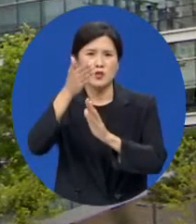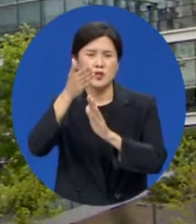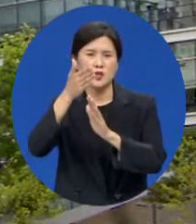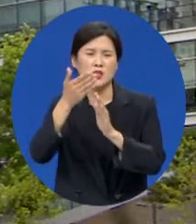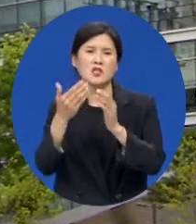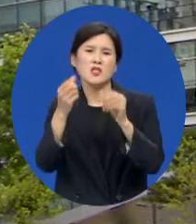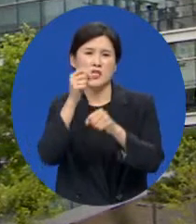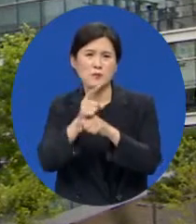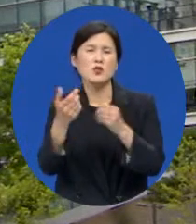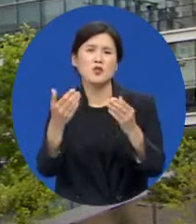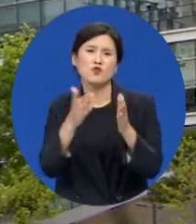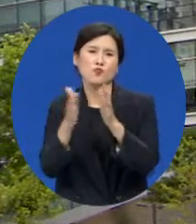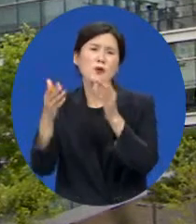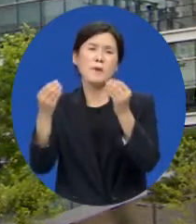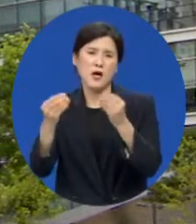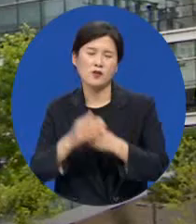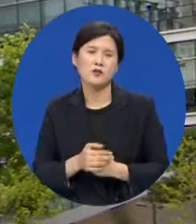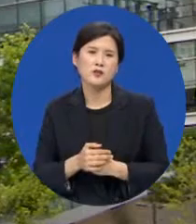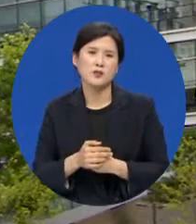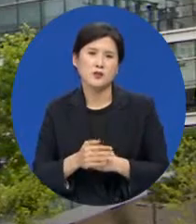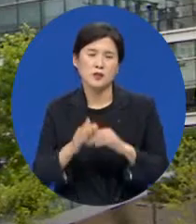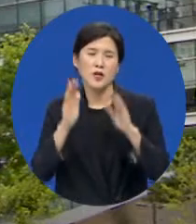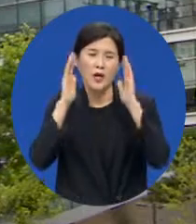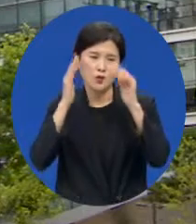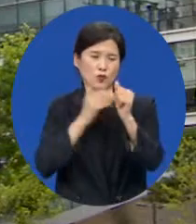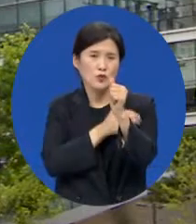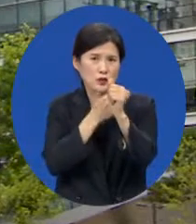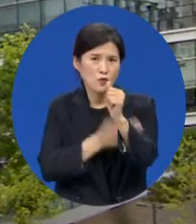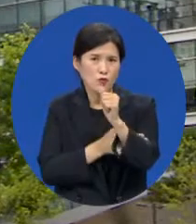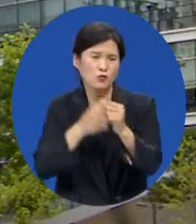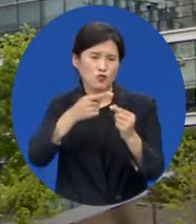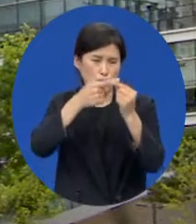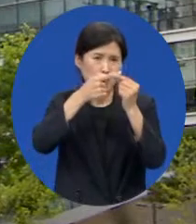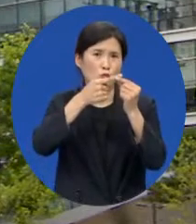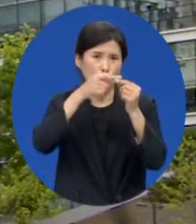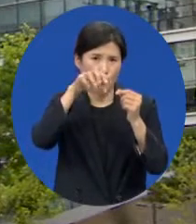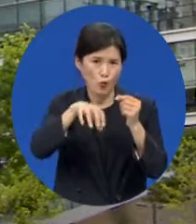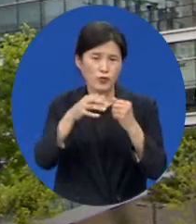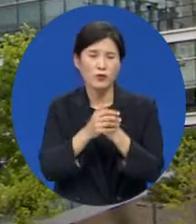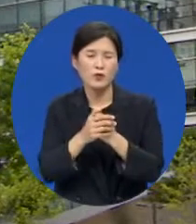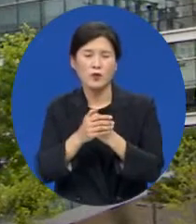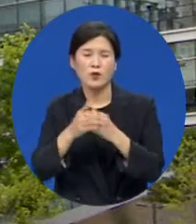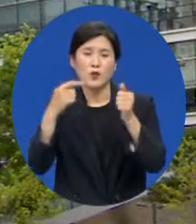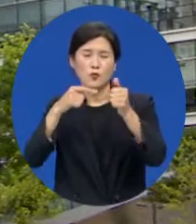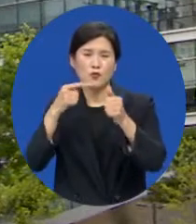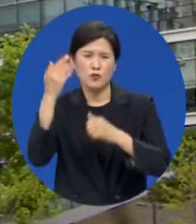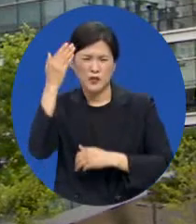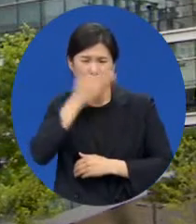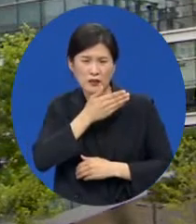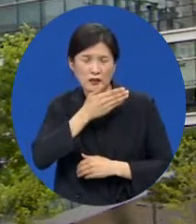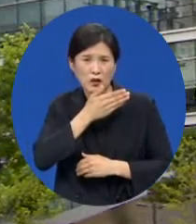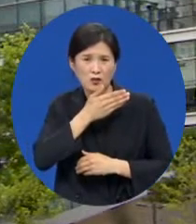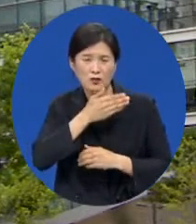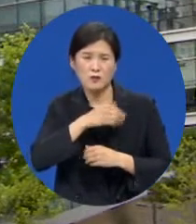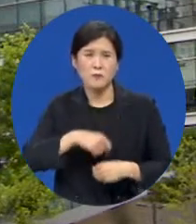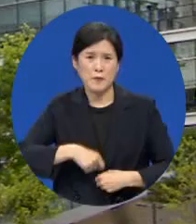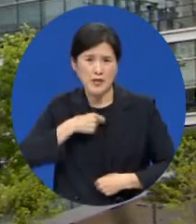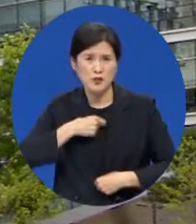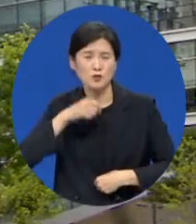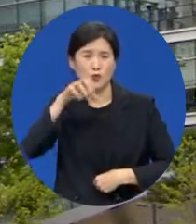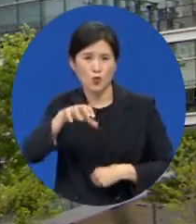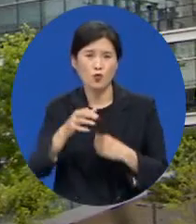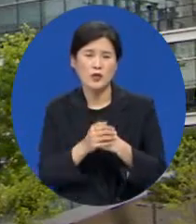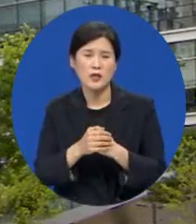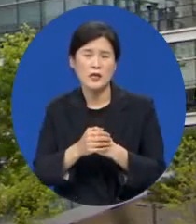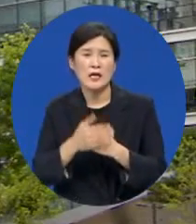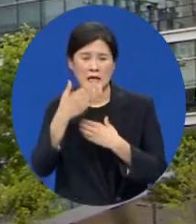있습니다 그러므로 학력이 최고인 3종 길 교육이 투명하고 청렴한 3족 학교가 쾌적하고